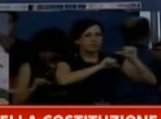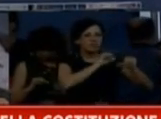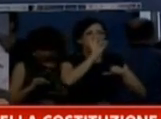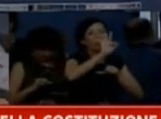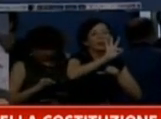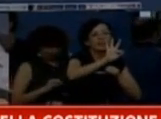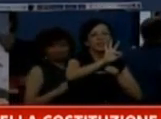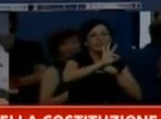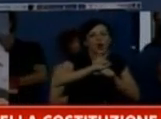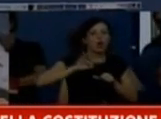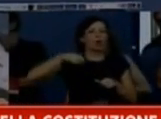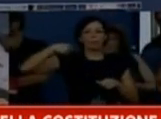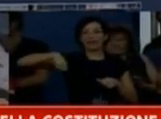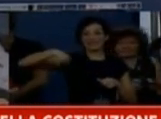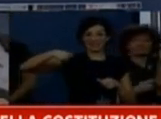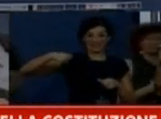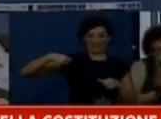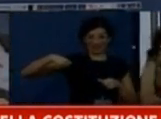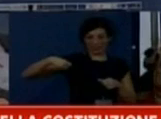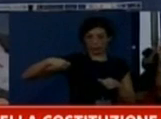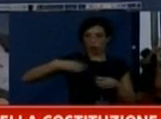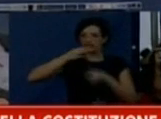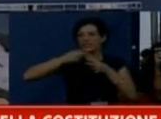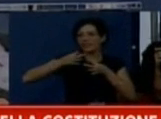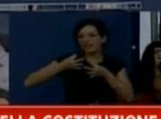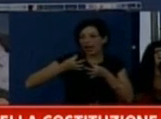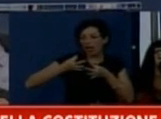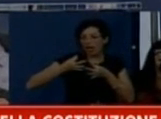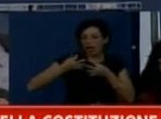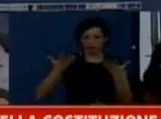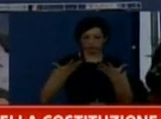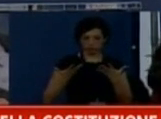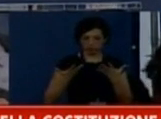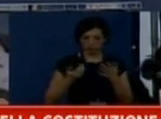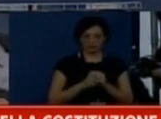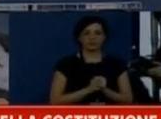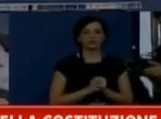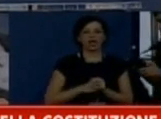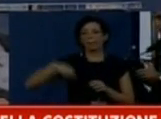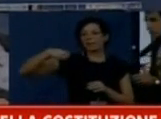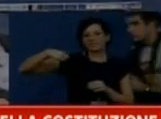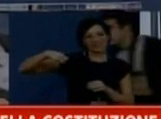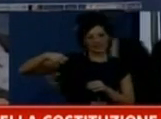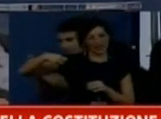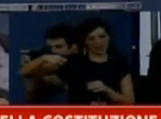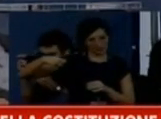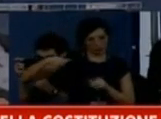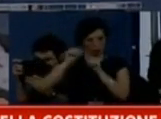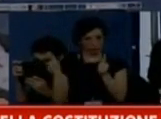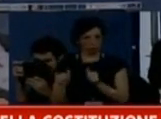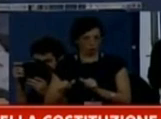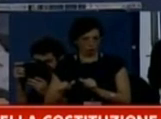Ecco, il presidenzialismo sarebbe per l'appunto la codificazione l'armatura di un modo di